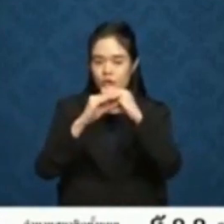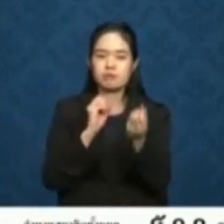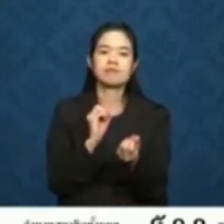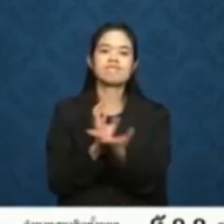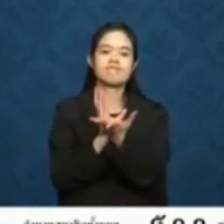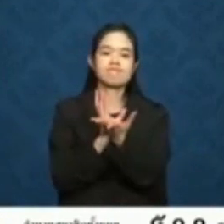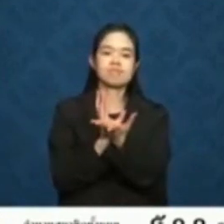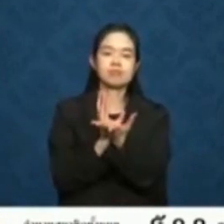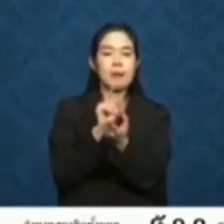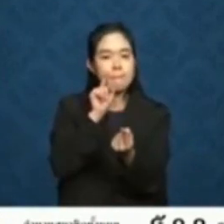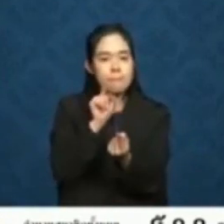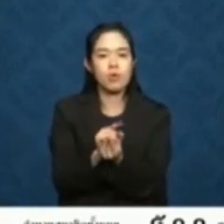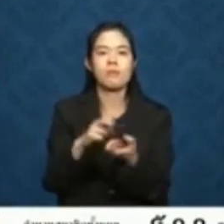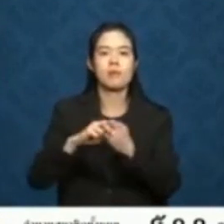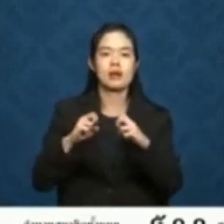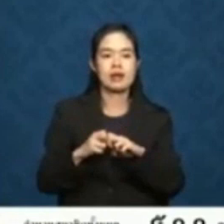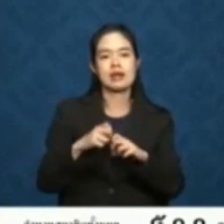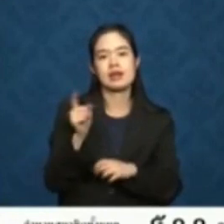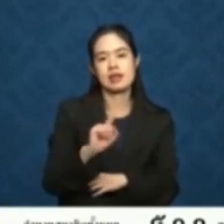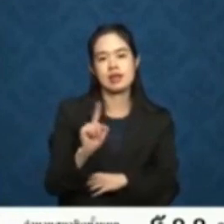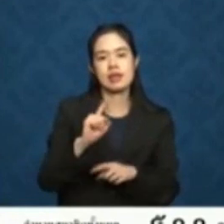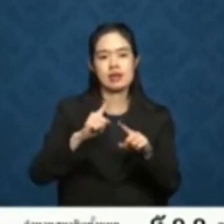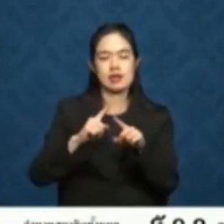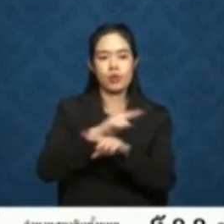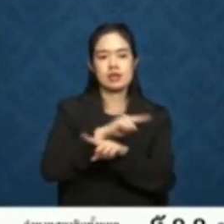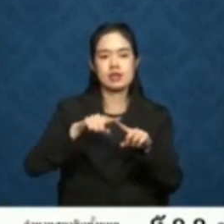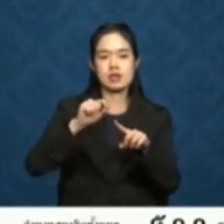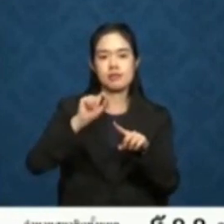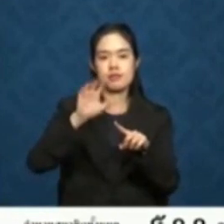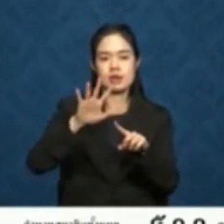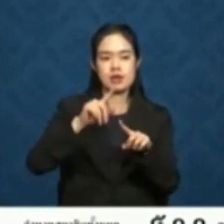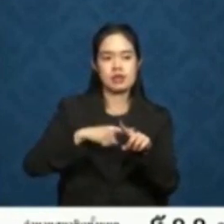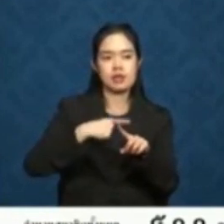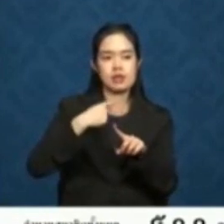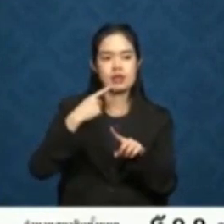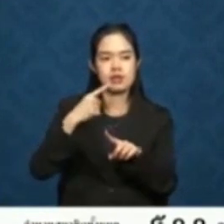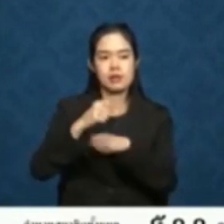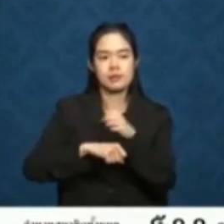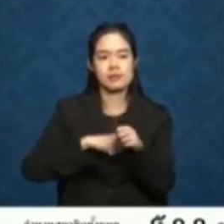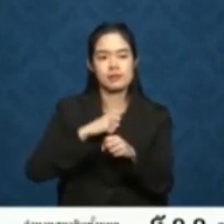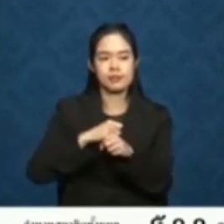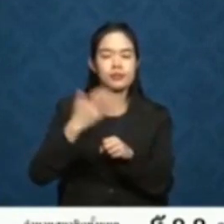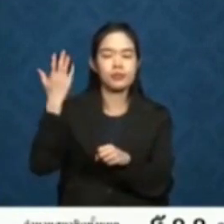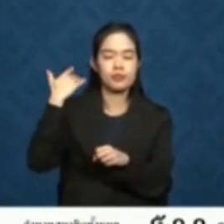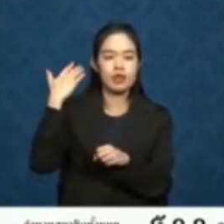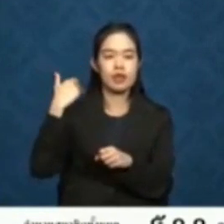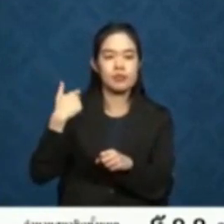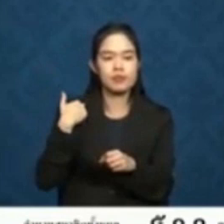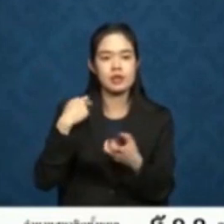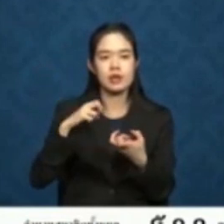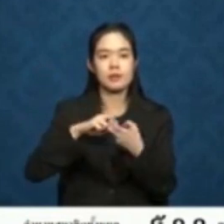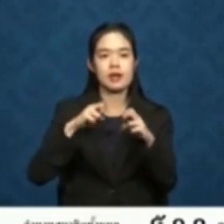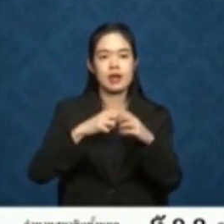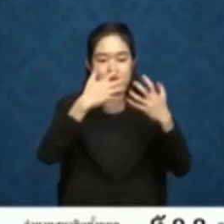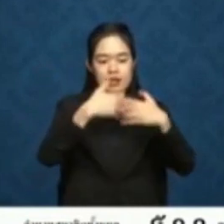กนาฏกรรมครั้งใหญ่อีกครั้งครับโดยเมื่อวันที่25มกราคม2565ก็เกิดเหตุน้ำมันรั่วไหลจากบริษัทโรงกลั่นน้ำ